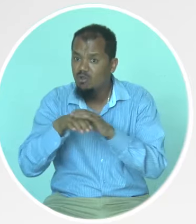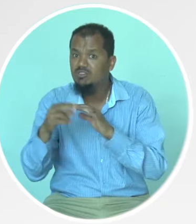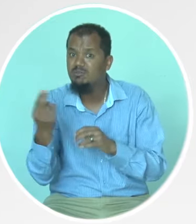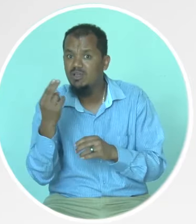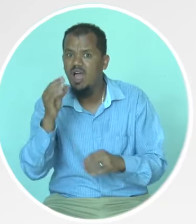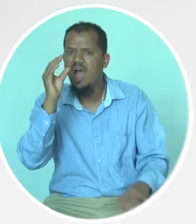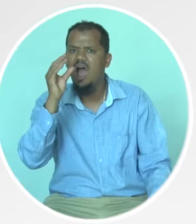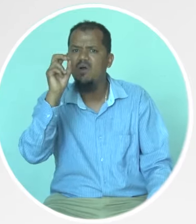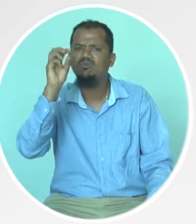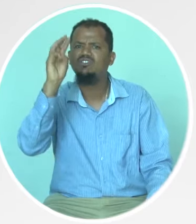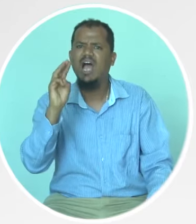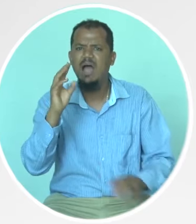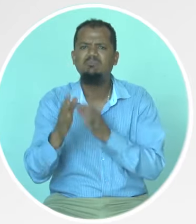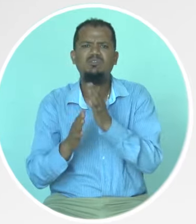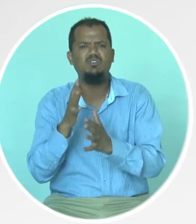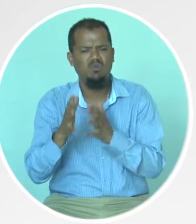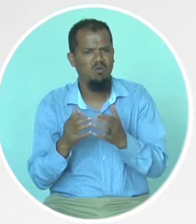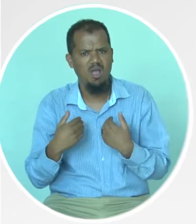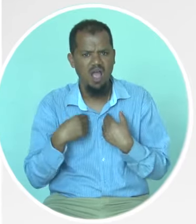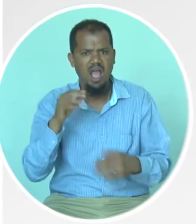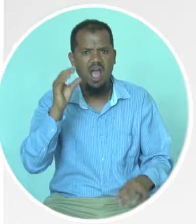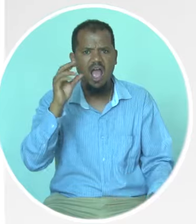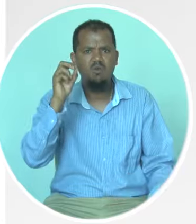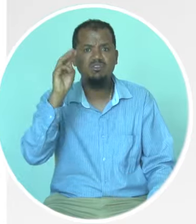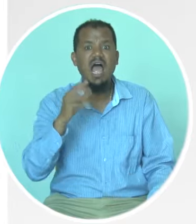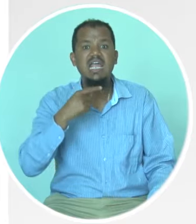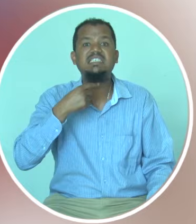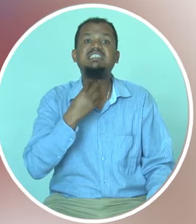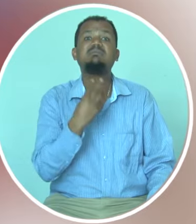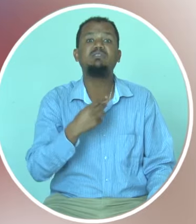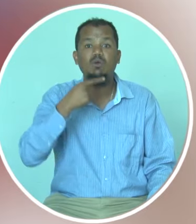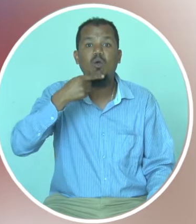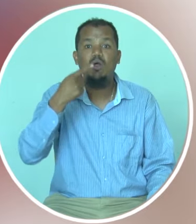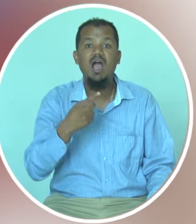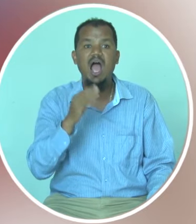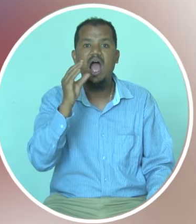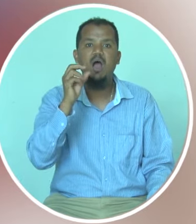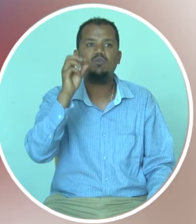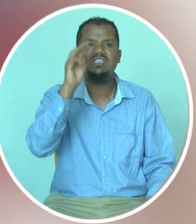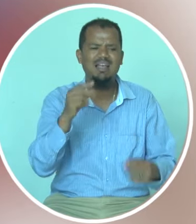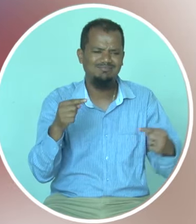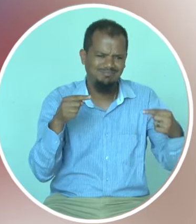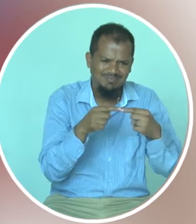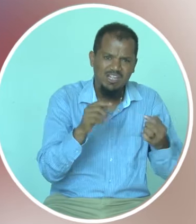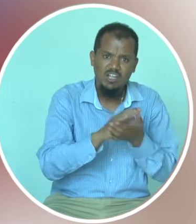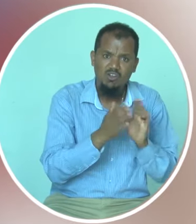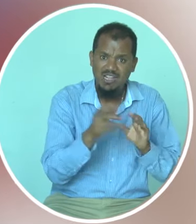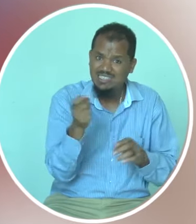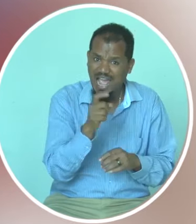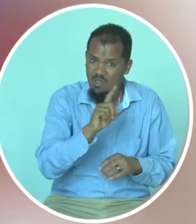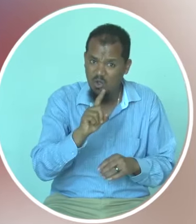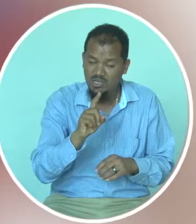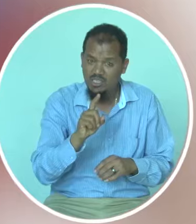የሚጠቀሙት የሃውሳ ምልክት ቋንቋ ነው ይሄ እንግዲህ ሃውሳ የድምጽ ቋንቋ ነው ከሃውሳ ጋር አታችድ የሆነ ሳይሆን ወይንም